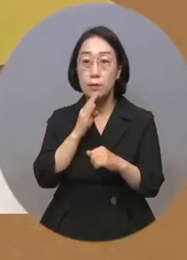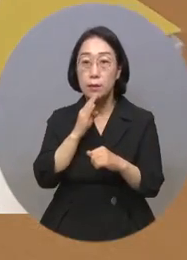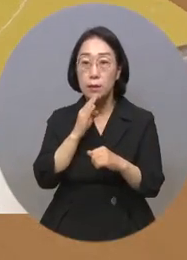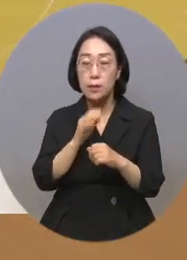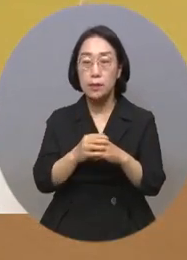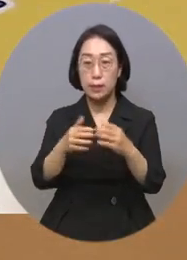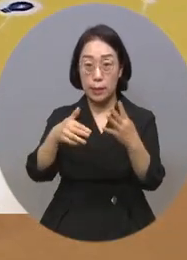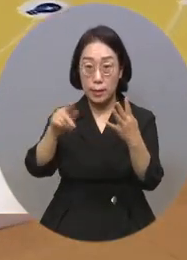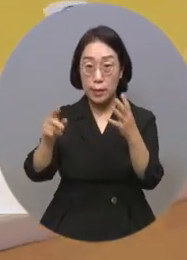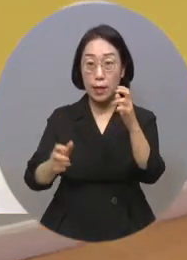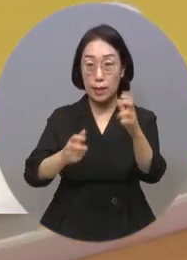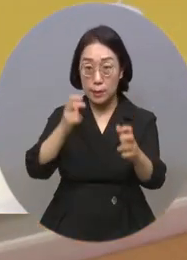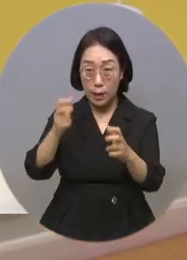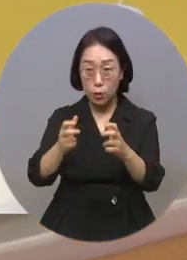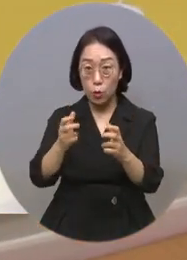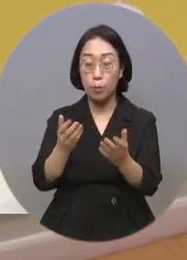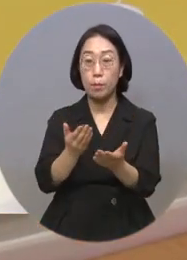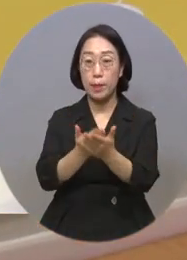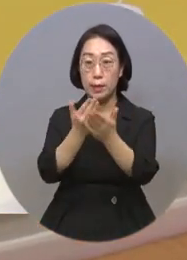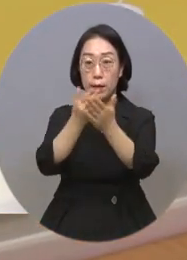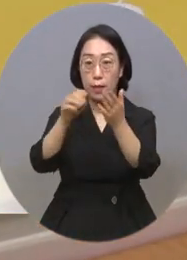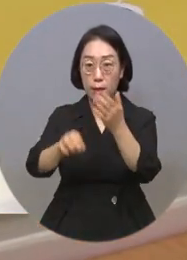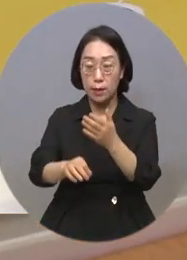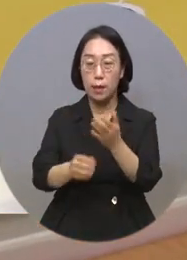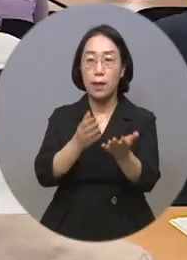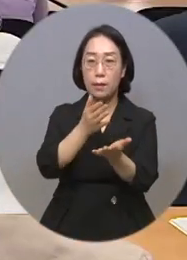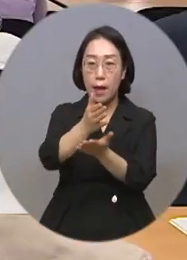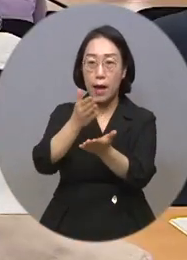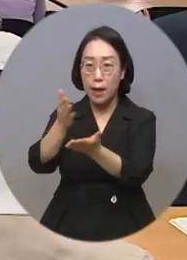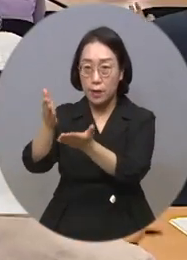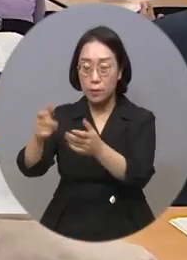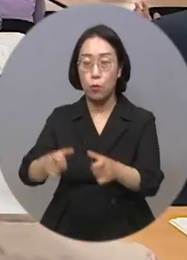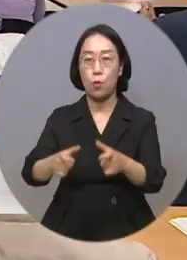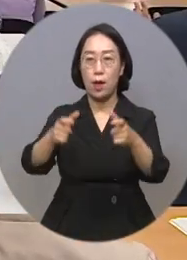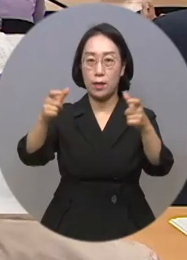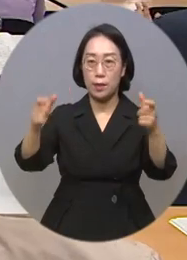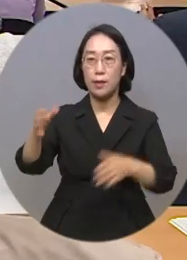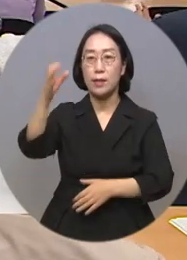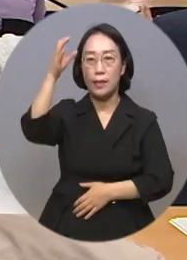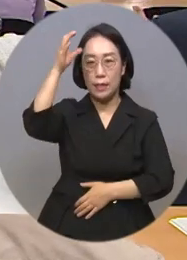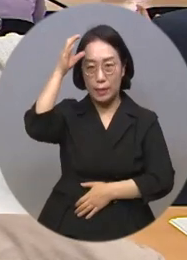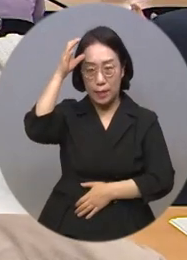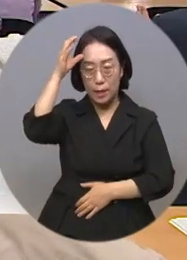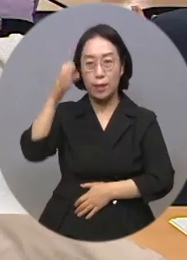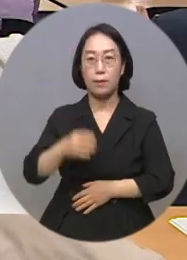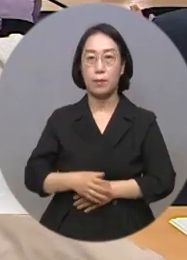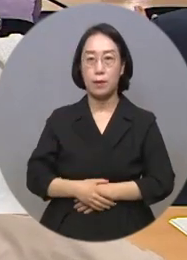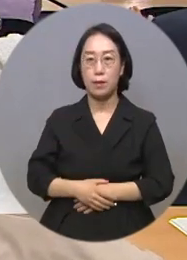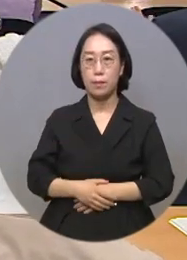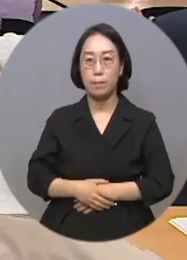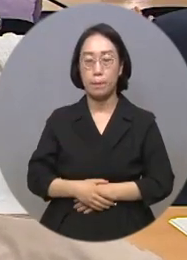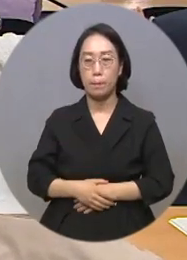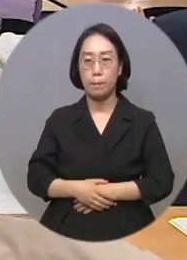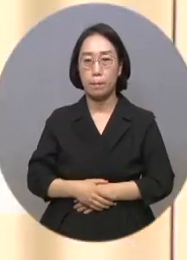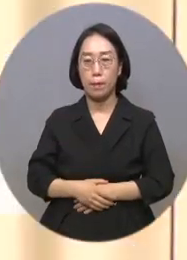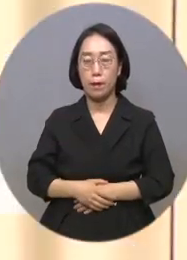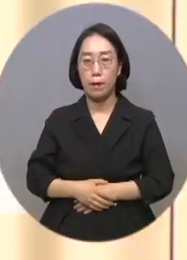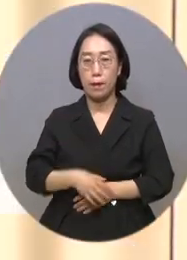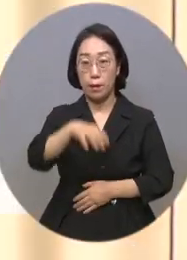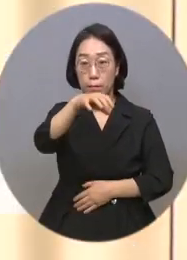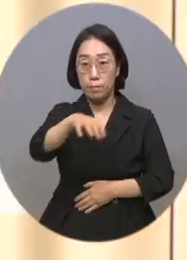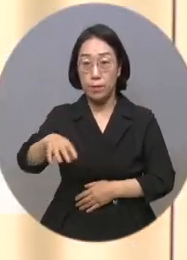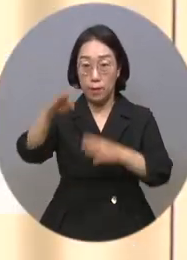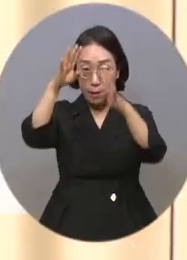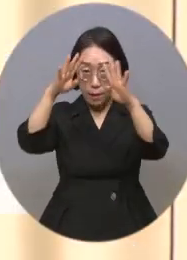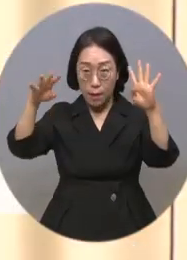지능정보 기술 발달에 따라 직종 다양성 확대 등에 대한 기대감이 커지고 있습니다. 국내 각 대학에